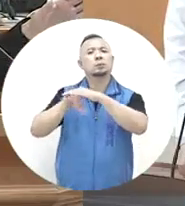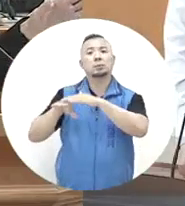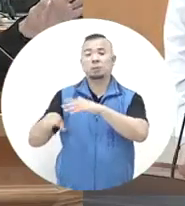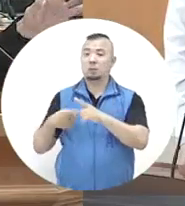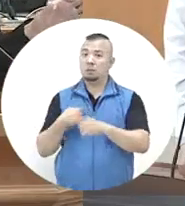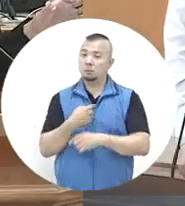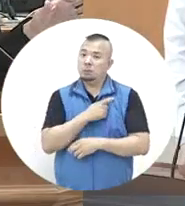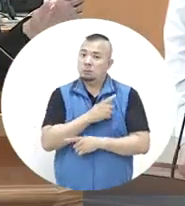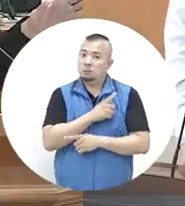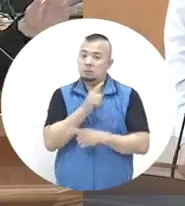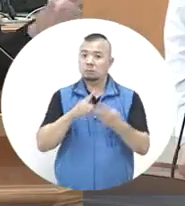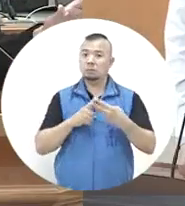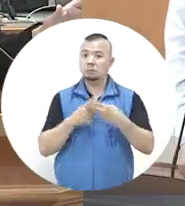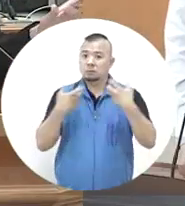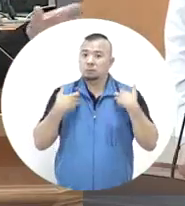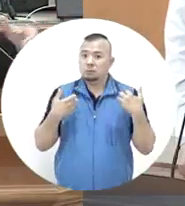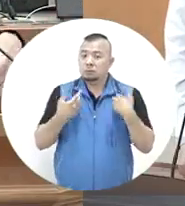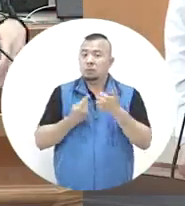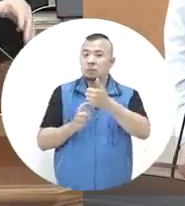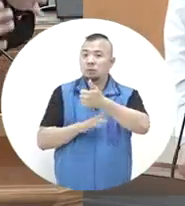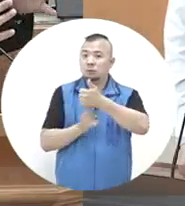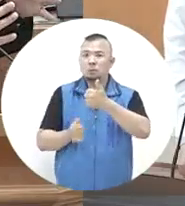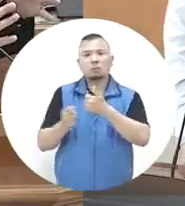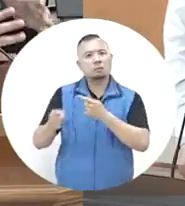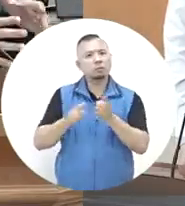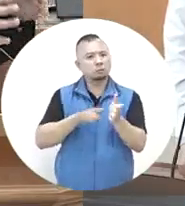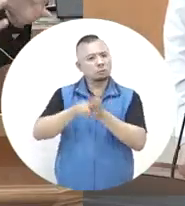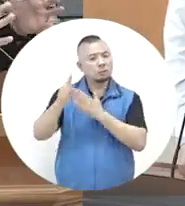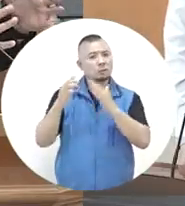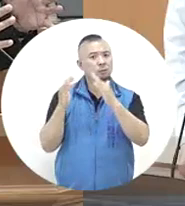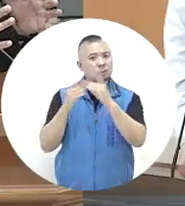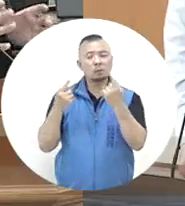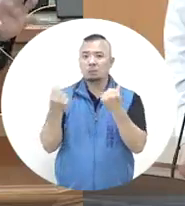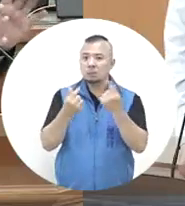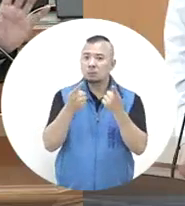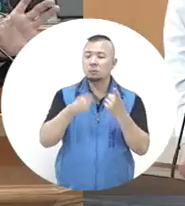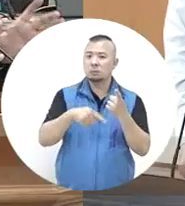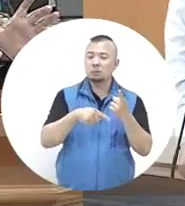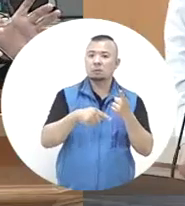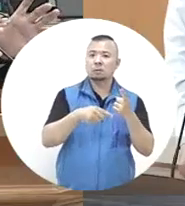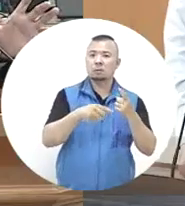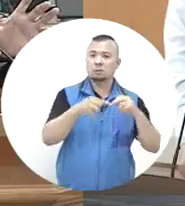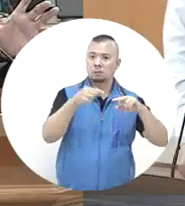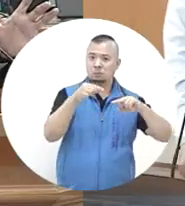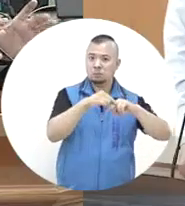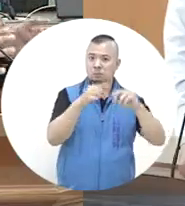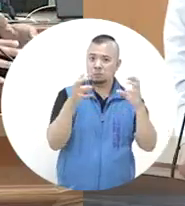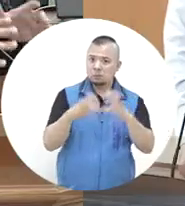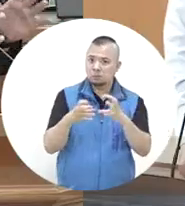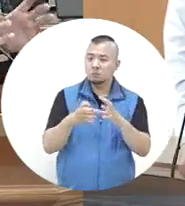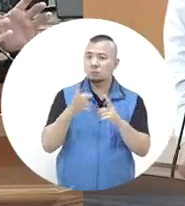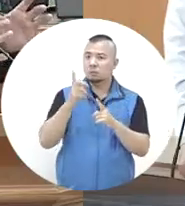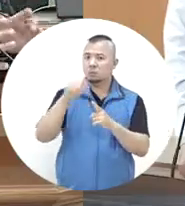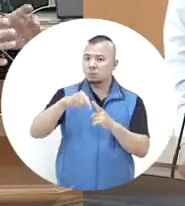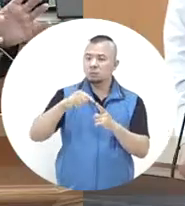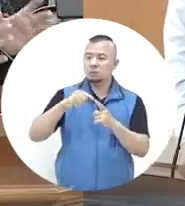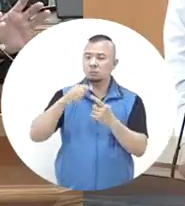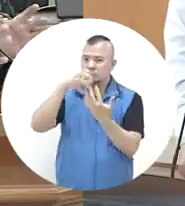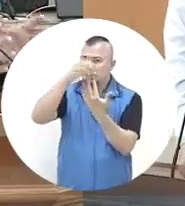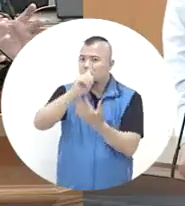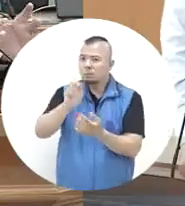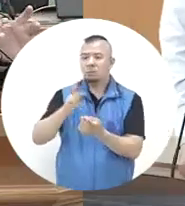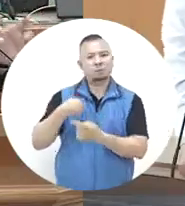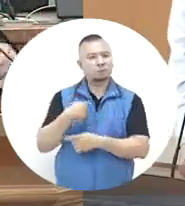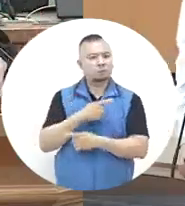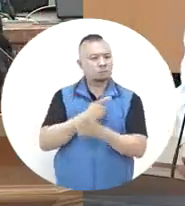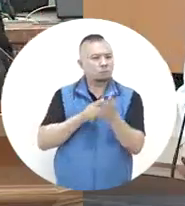者完全告诉我都是一样的，包括那个桶要用什么桶，他都讲得非常清楚。我虽然没有那么专业，但是我相信